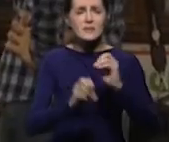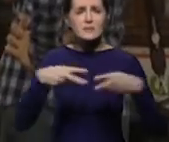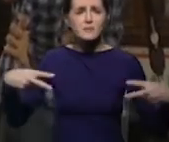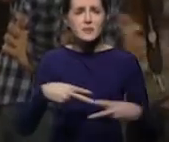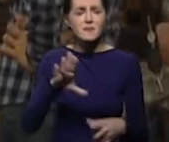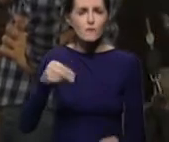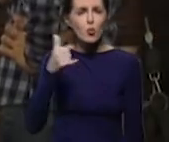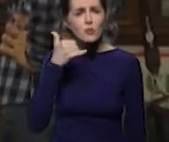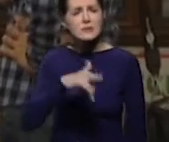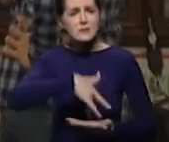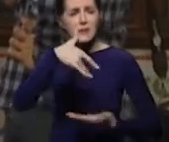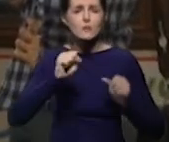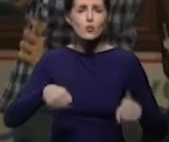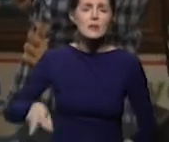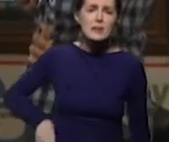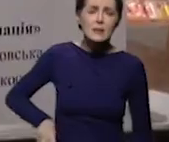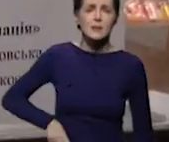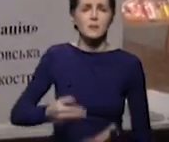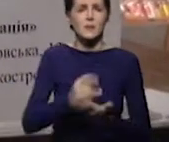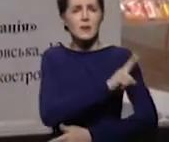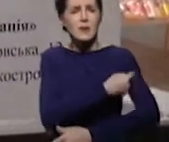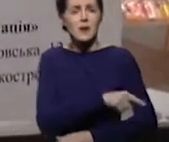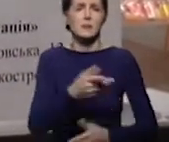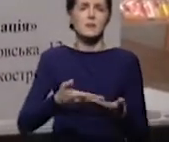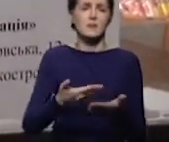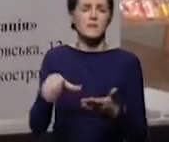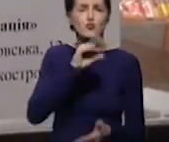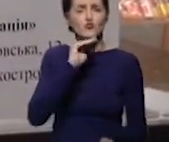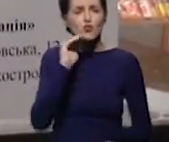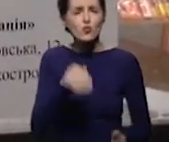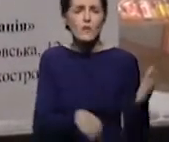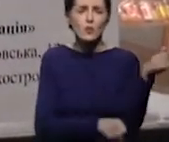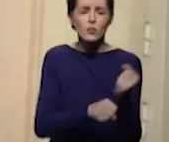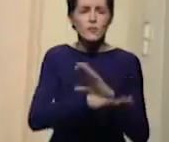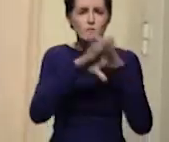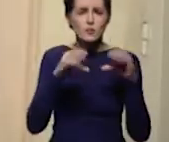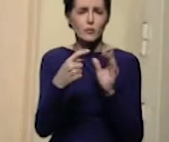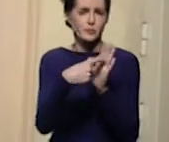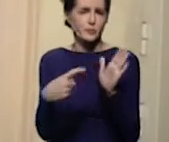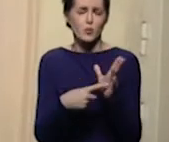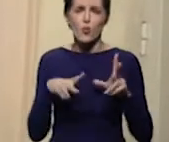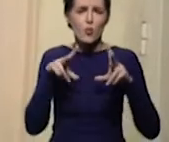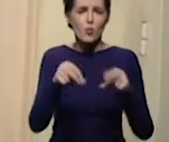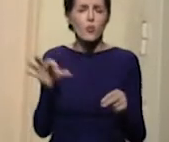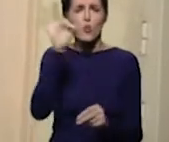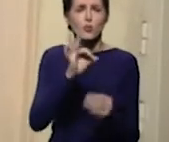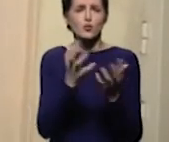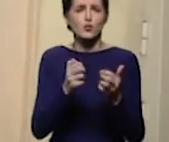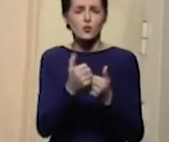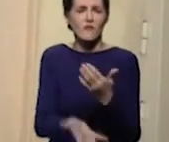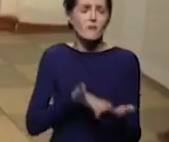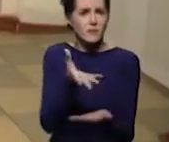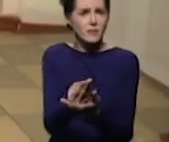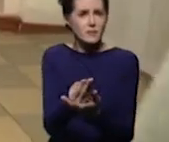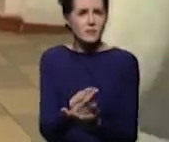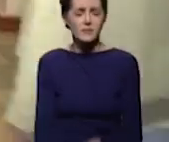контакт-центр. Туди можуть звернутися директори лікарень, медики та чиновники. Фахівці обіцяють проконсультувати щодо нарахування виплат.